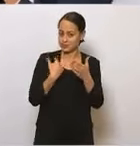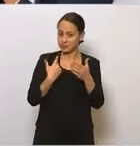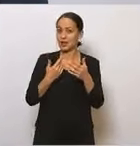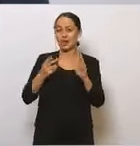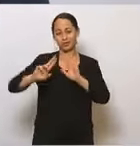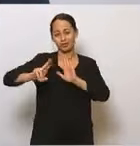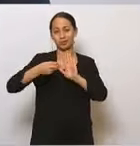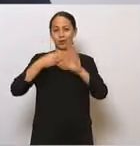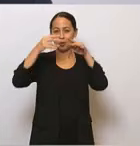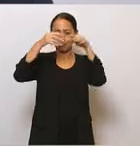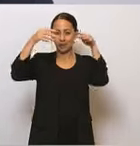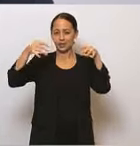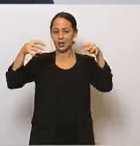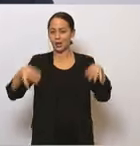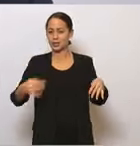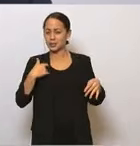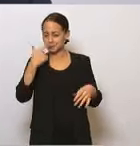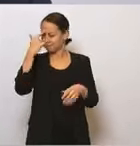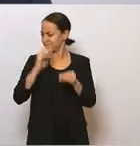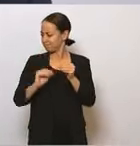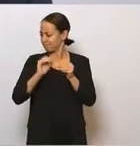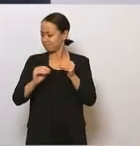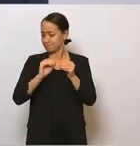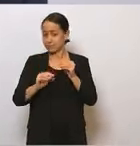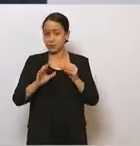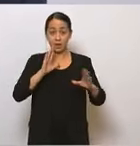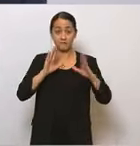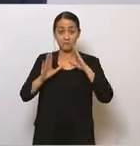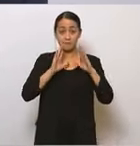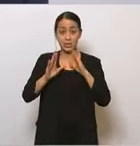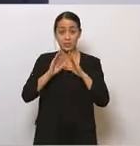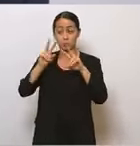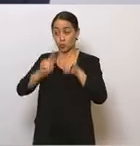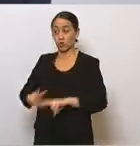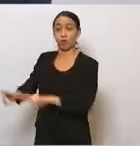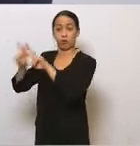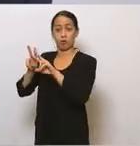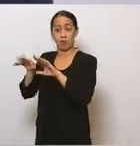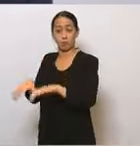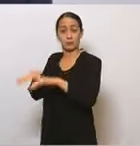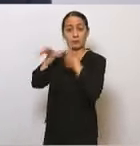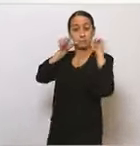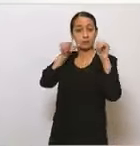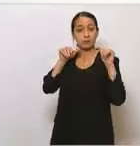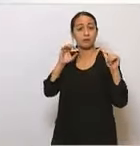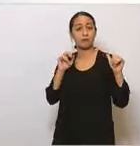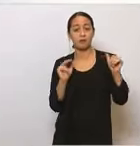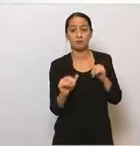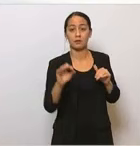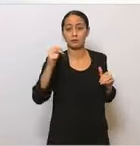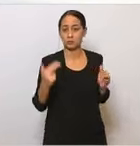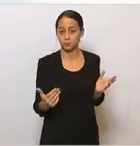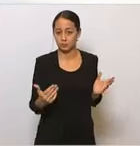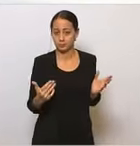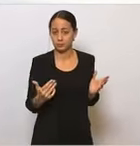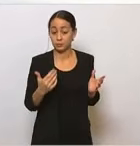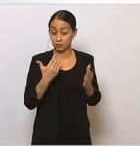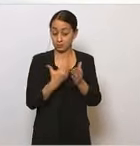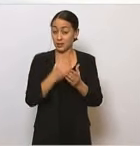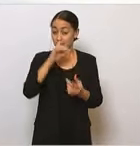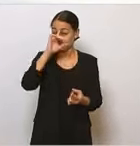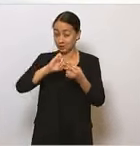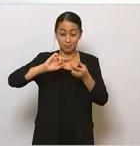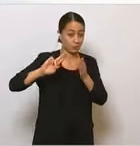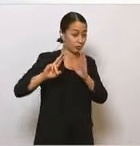sur est-ce que Facebook va quitter l'Europe. J'ai beaucoup d'intérêt pour les services fournis par Facebook, mais en termes de hiérarchie de normes, le plus important, ça reste la protection